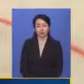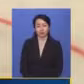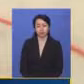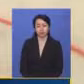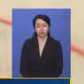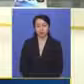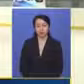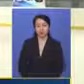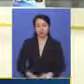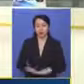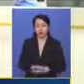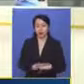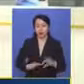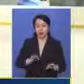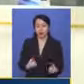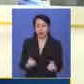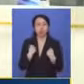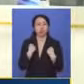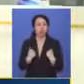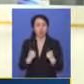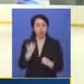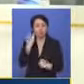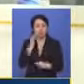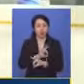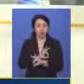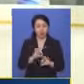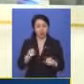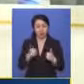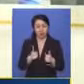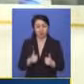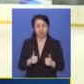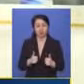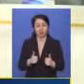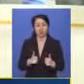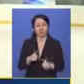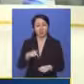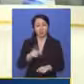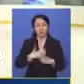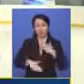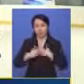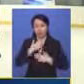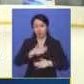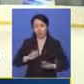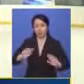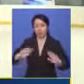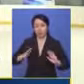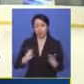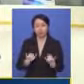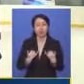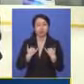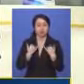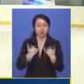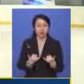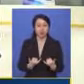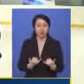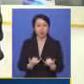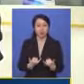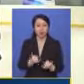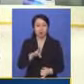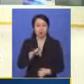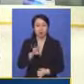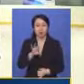Лед нормальный. Спорт же всегда хорошо. Тем более радостное событие для новой